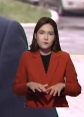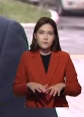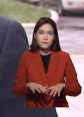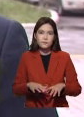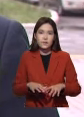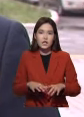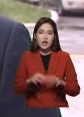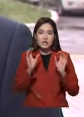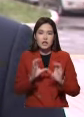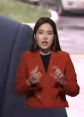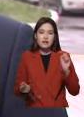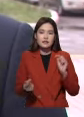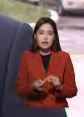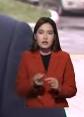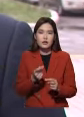қарым-қатынас жасау және